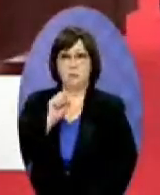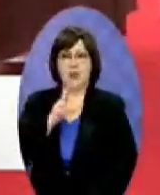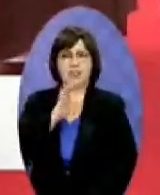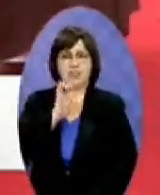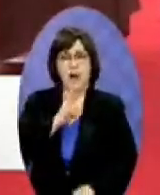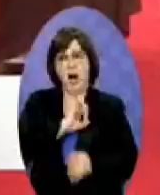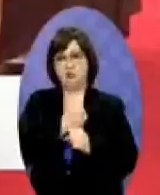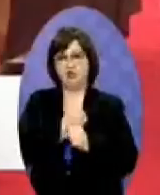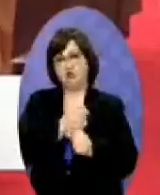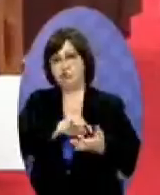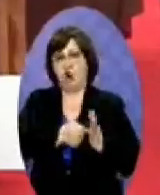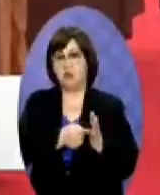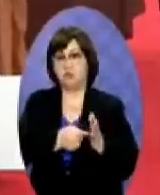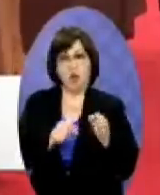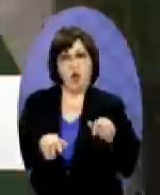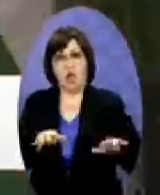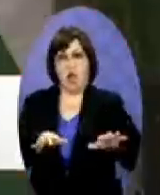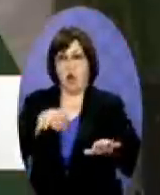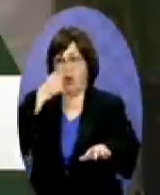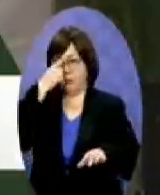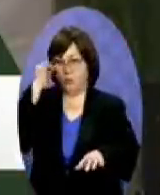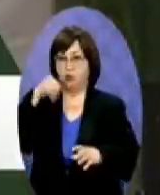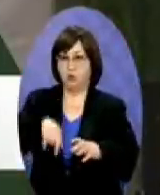шахалттай дотооддоо тулгарч байгаамаа.